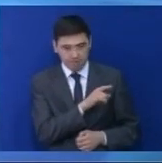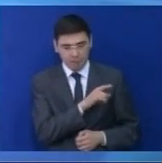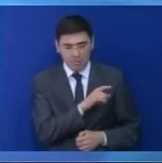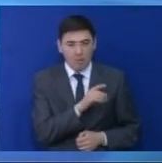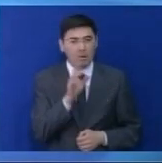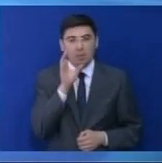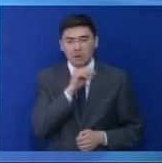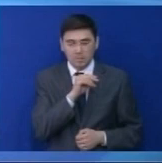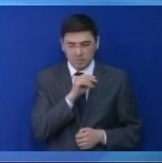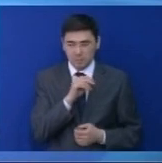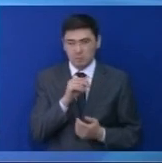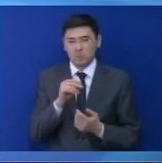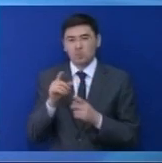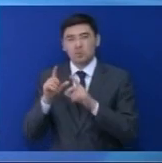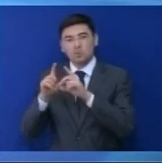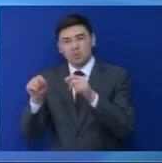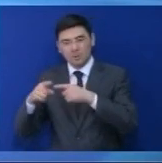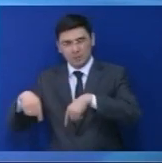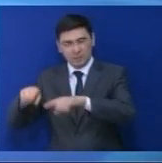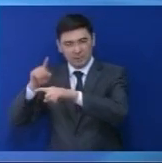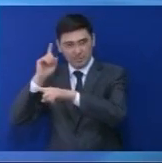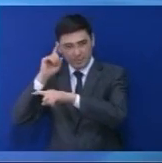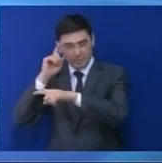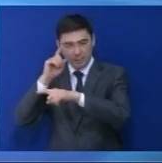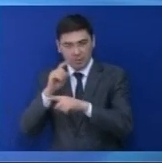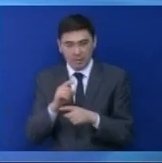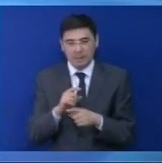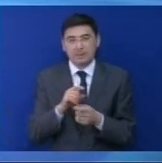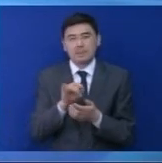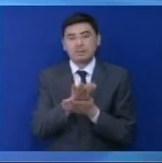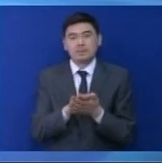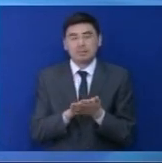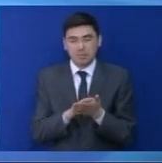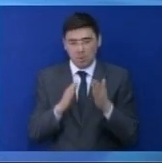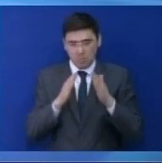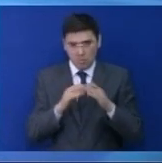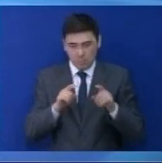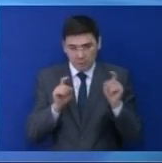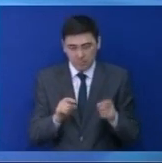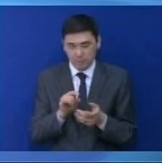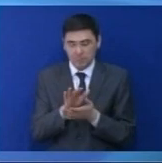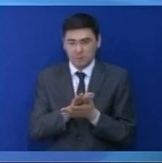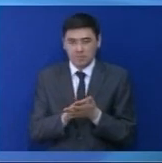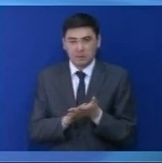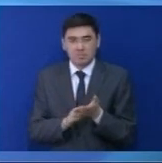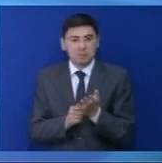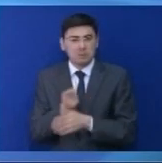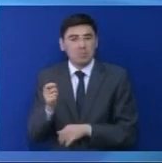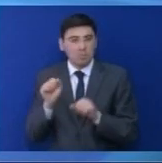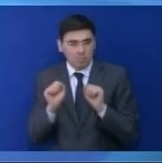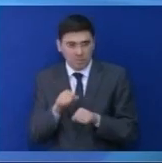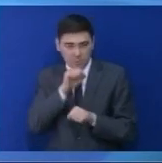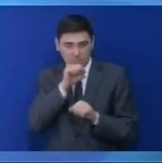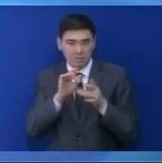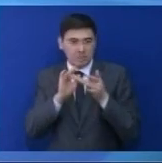подать заявку в учреждение образования с помощью интернета и электронно-цифровой подписи, прямо не выходя из дома. Также, согласно действующим